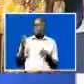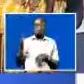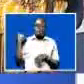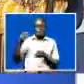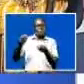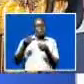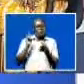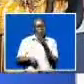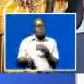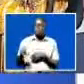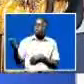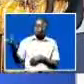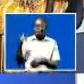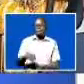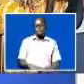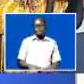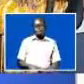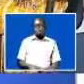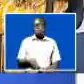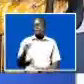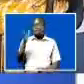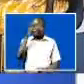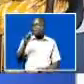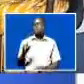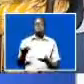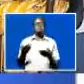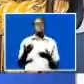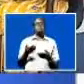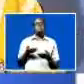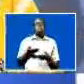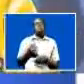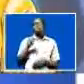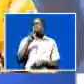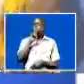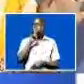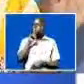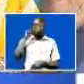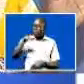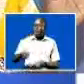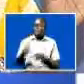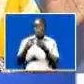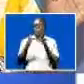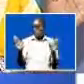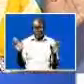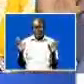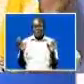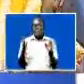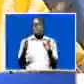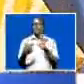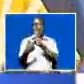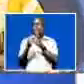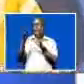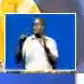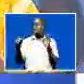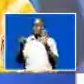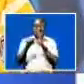ulivyoniambia. Nakwambia na kama ni ya huyo urongo atafunga mdomo. Mm-hmm. Sasa tukitaka kumaliza ubaya tuwe rabana. Mm-hmm. Mtu